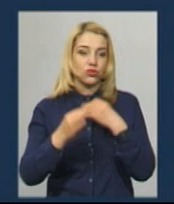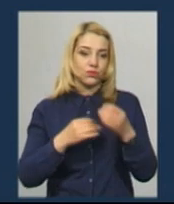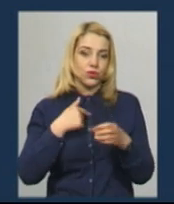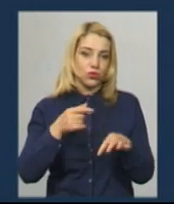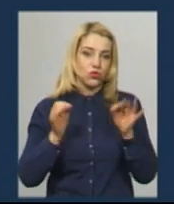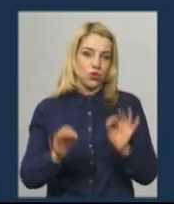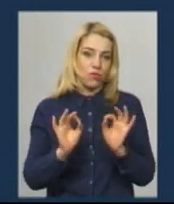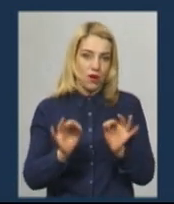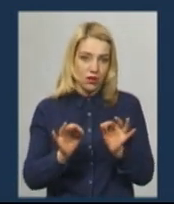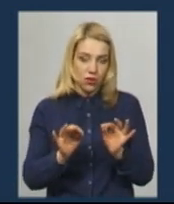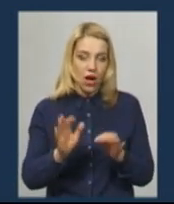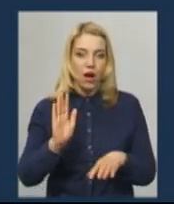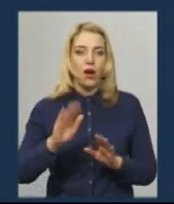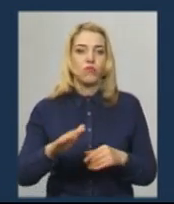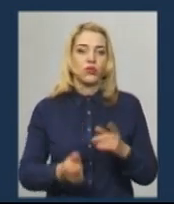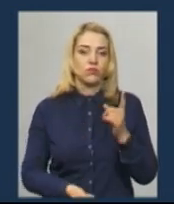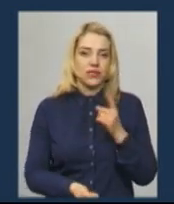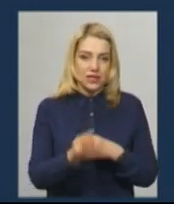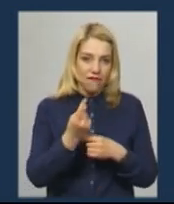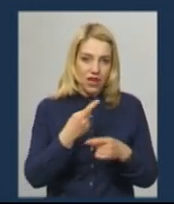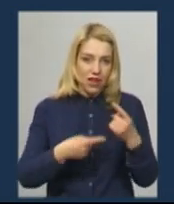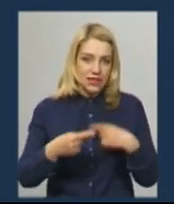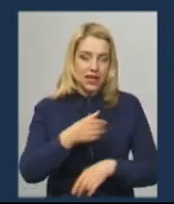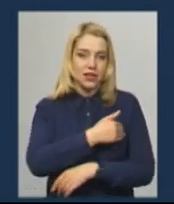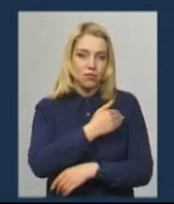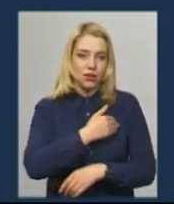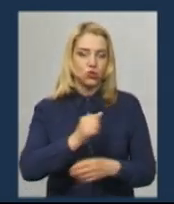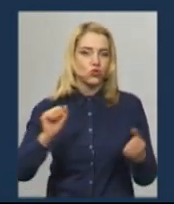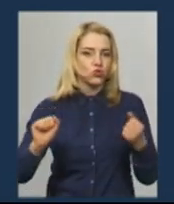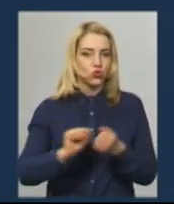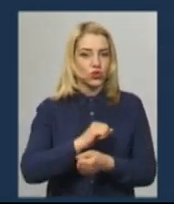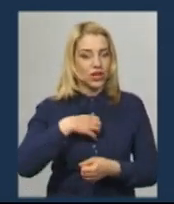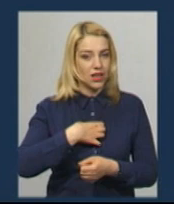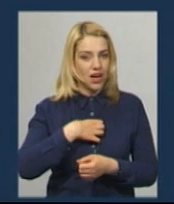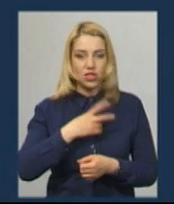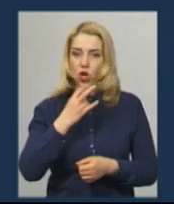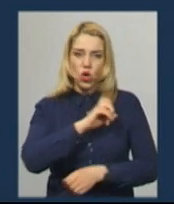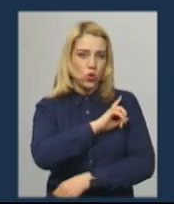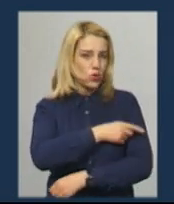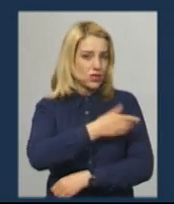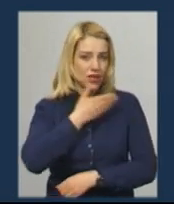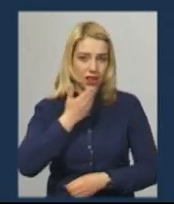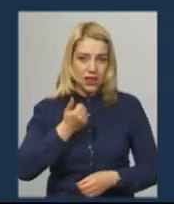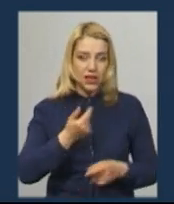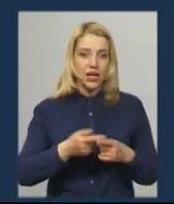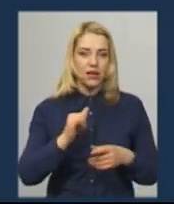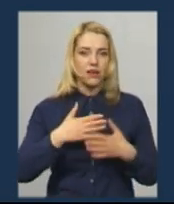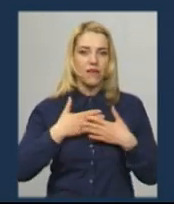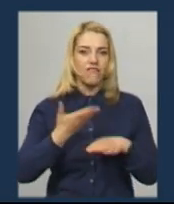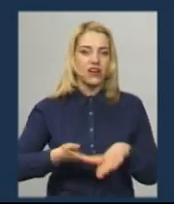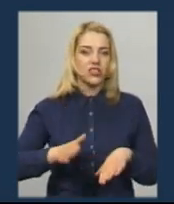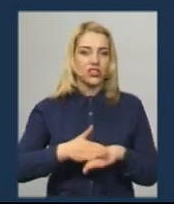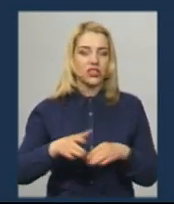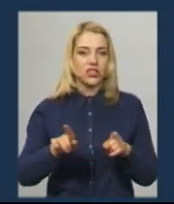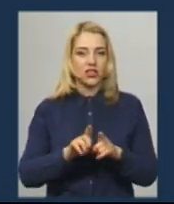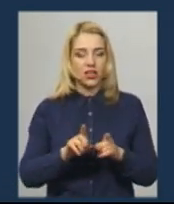Тоді знову з'явилася температура. Мав місце сухий кашель, але не досить сильний. Дуже важкий такий